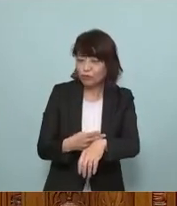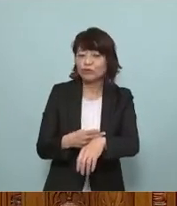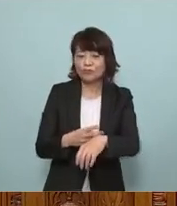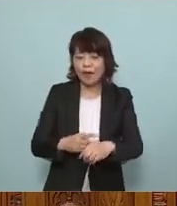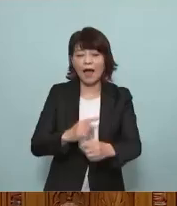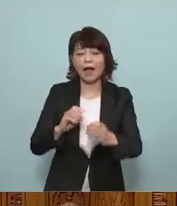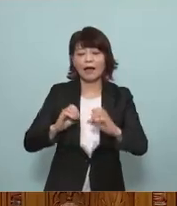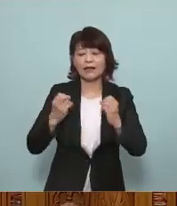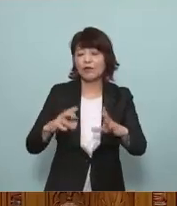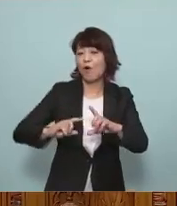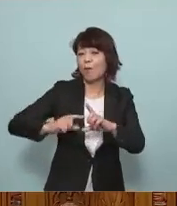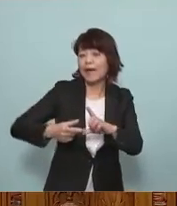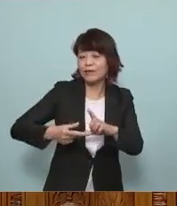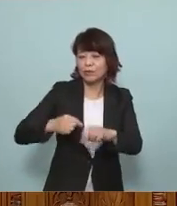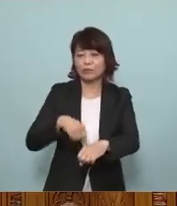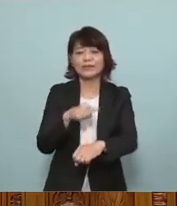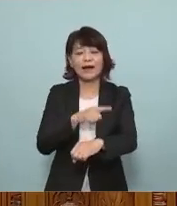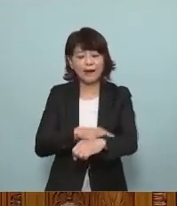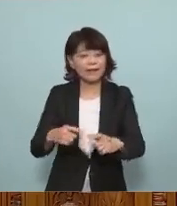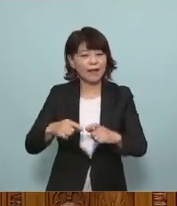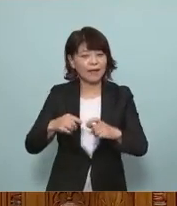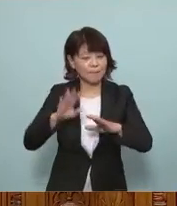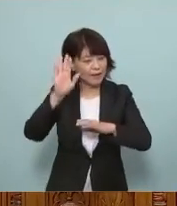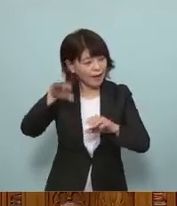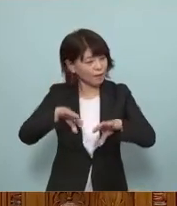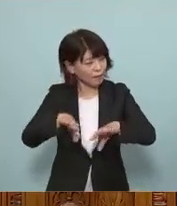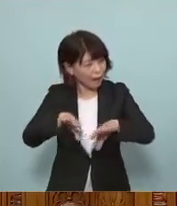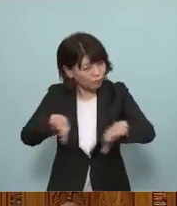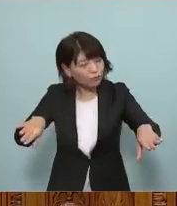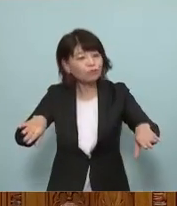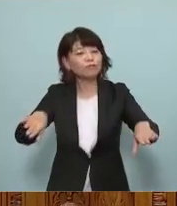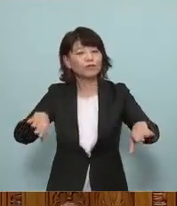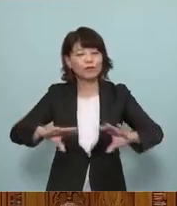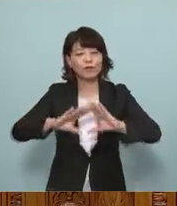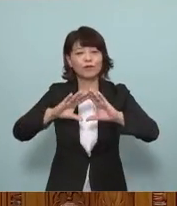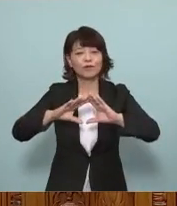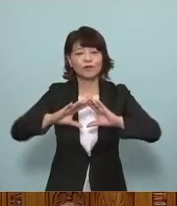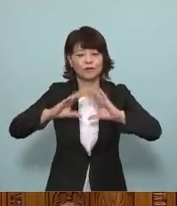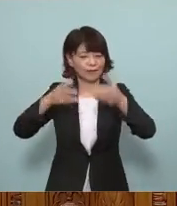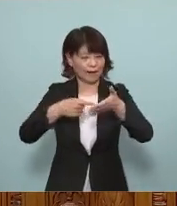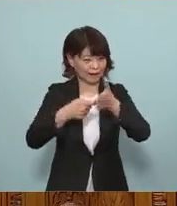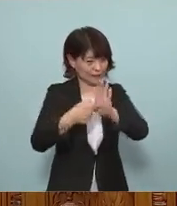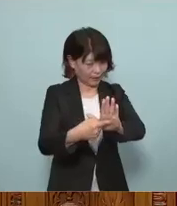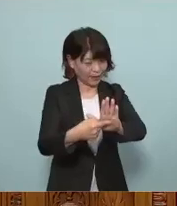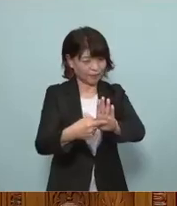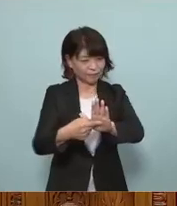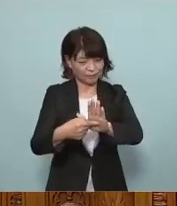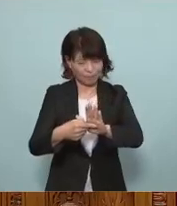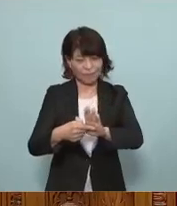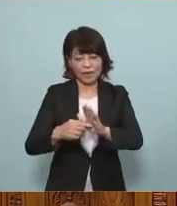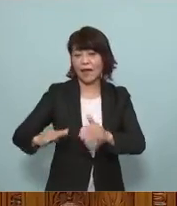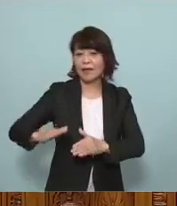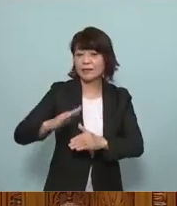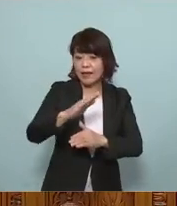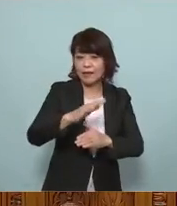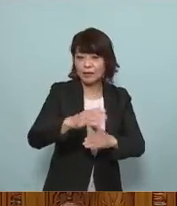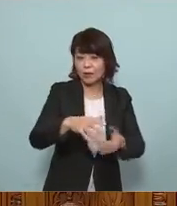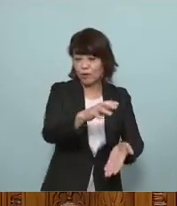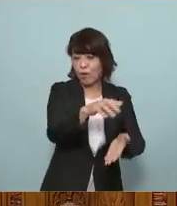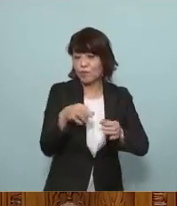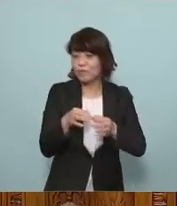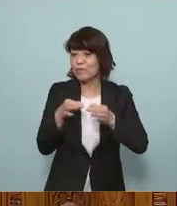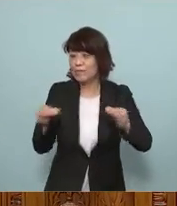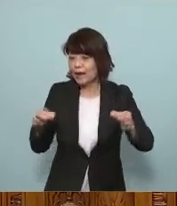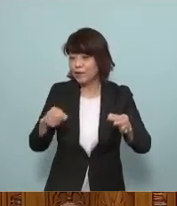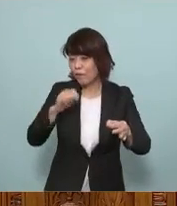開いていく日本の姿を世界に発信していきます。成長と分配の好循環による持続可